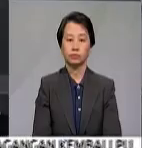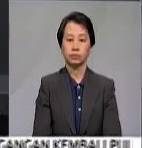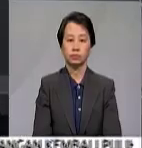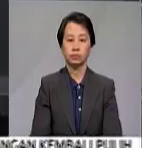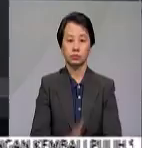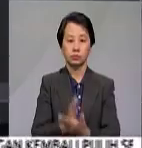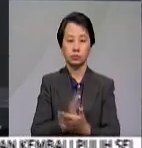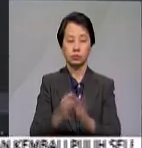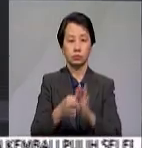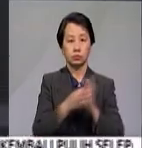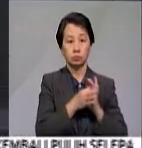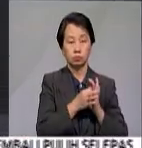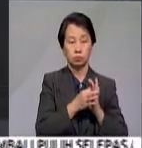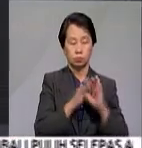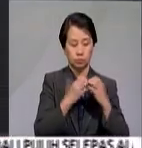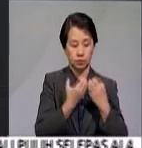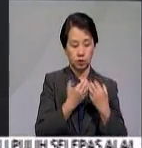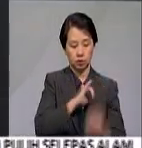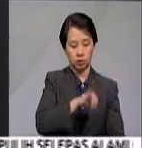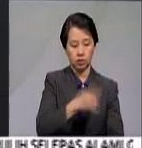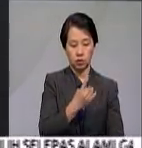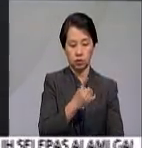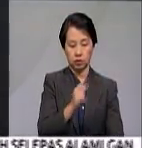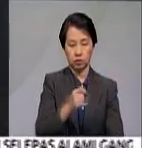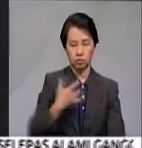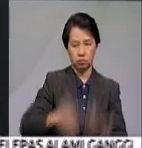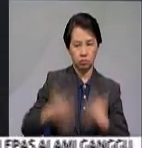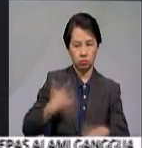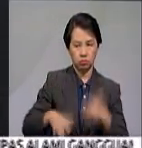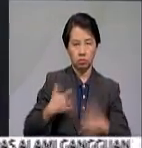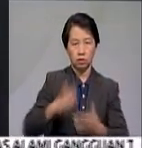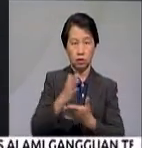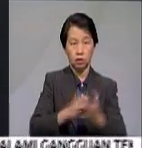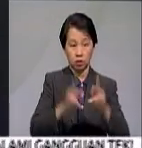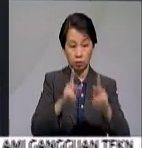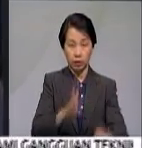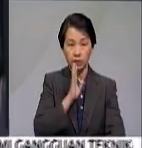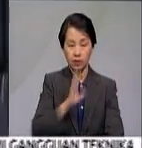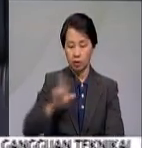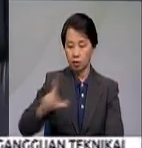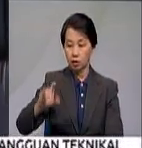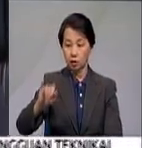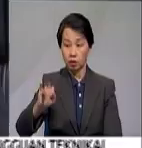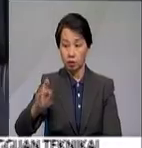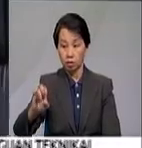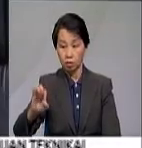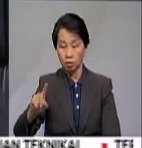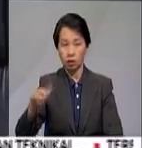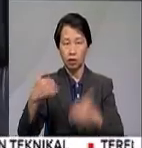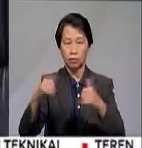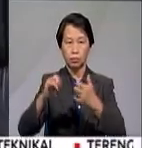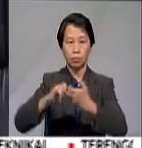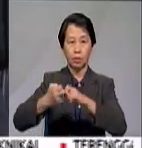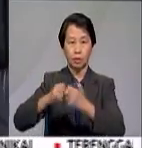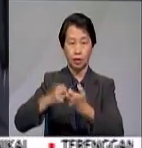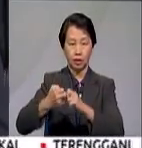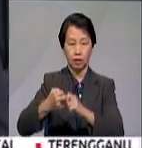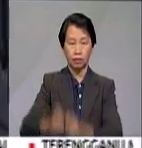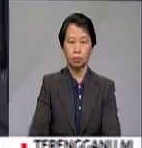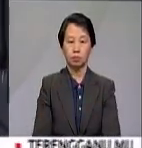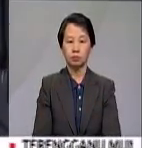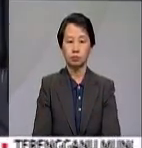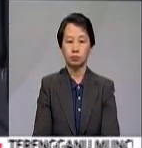Sementara itu, pemilik klub JDT Tunku Ismail Sultan Ibrahim menyangkal dakwaan setengah pihak kononnya Liridon merupakan pemain bermasalah.